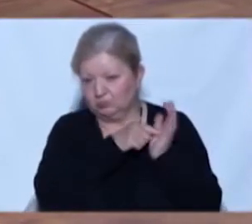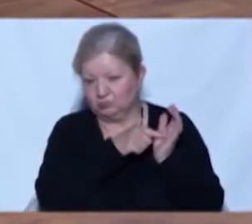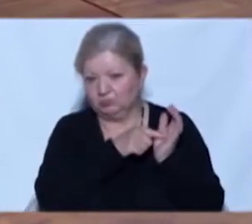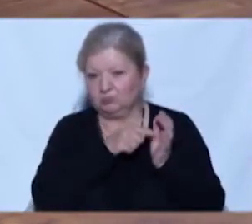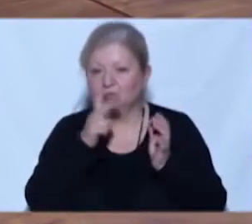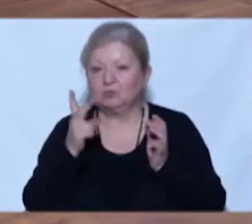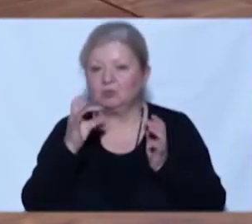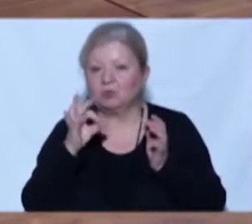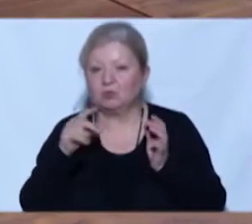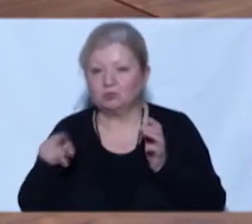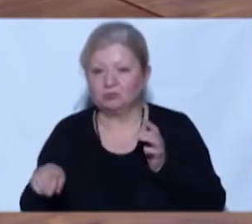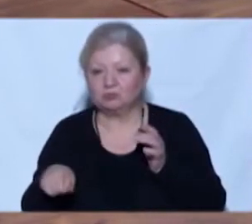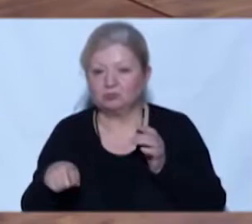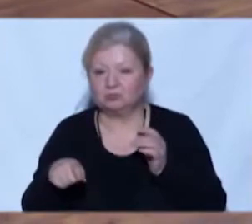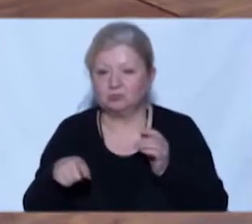კოლუმბს ამის გამო